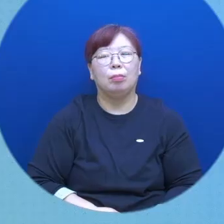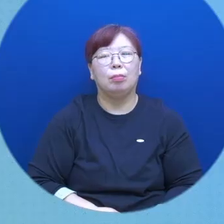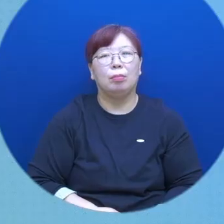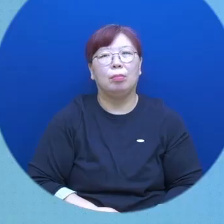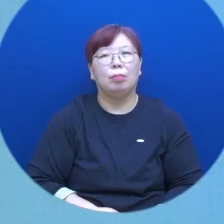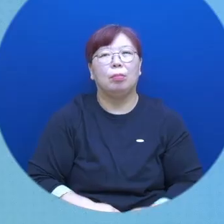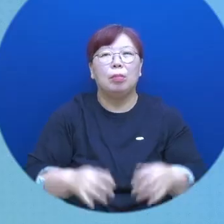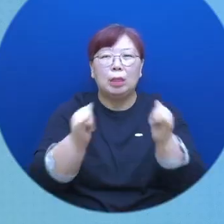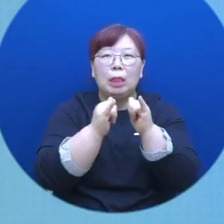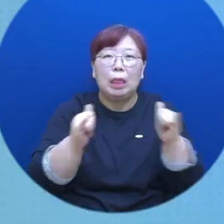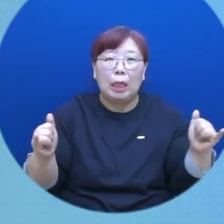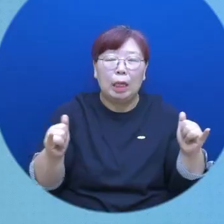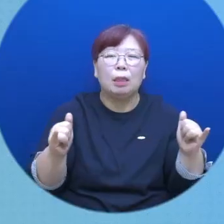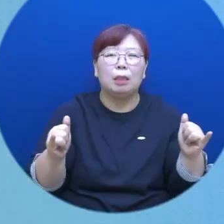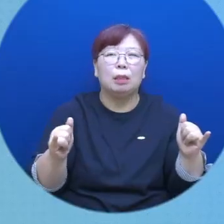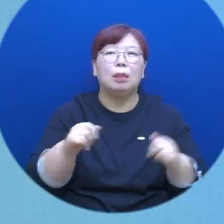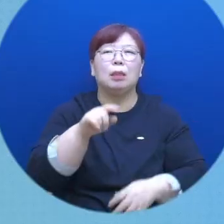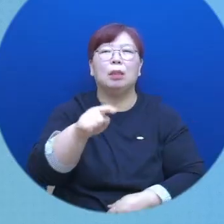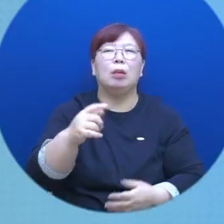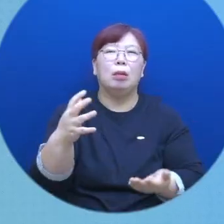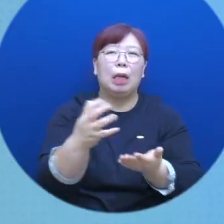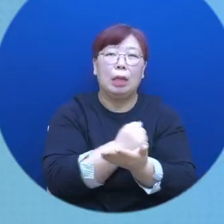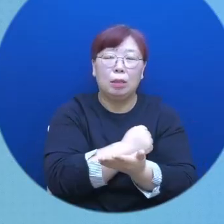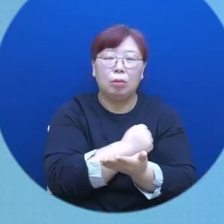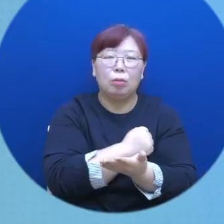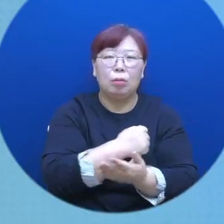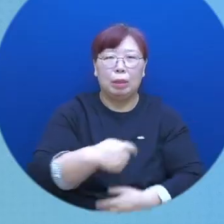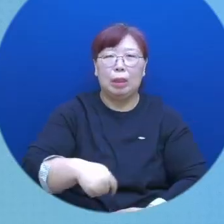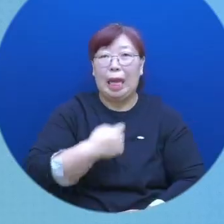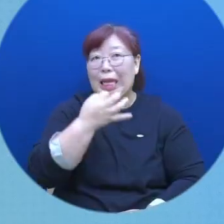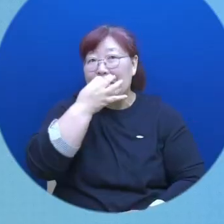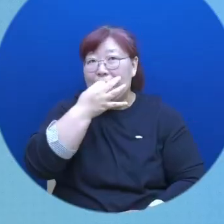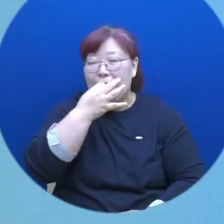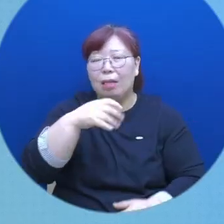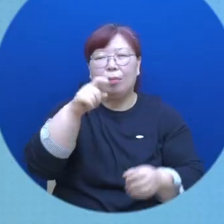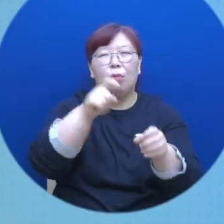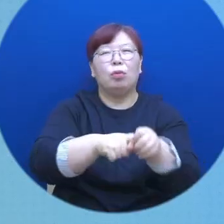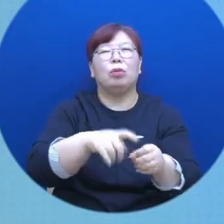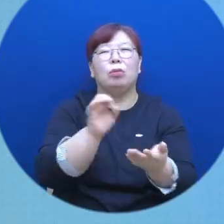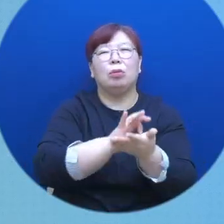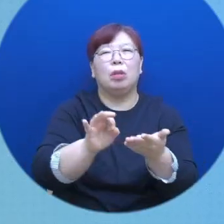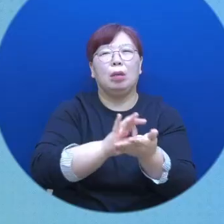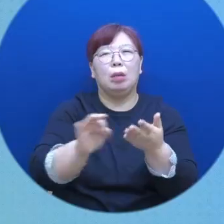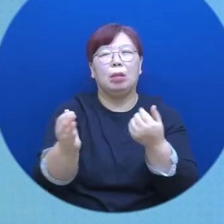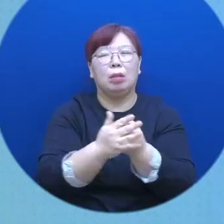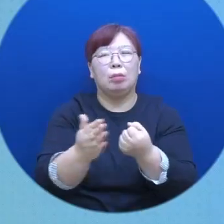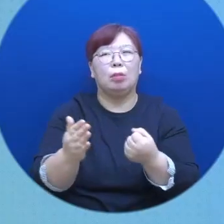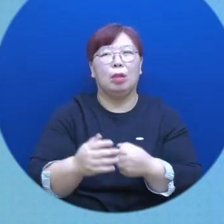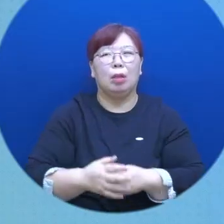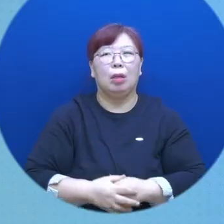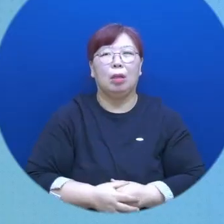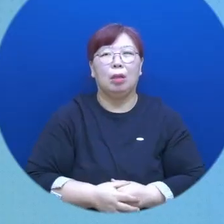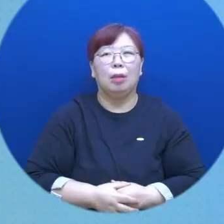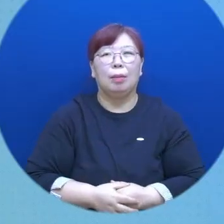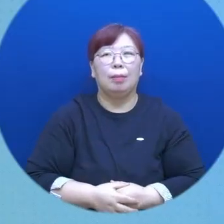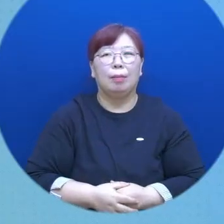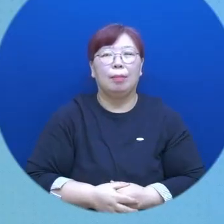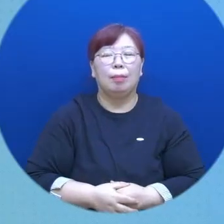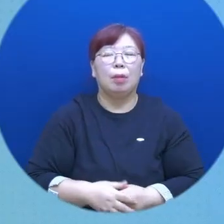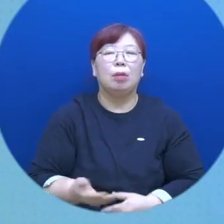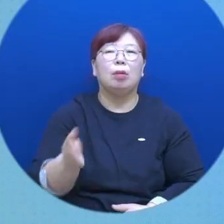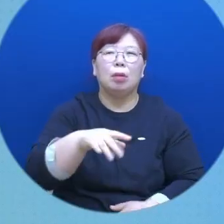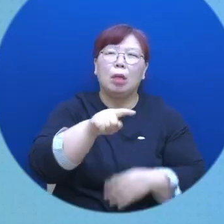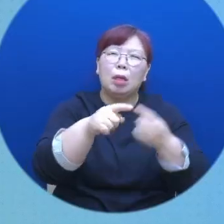인간은 그걸 가지고 자기 이익의 목적으로 그걸 사용하기 때문에 그래요. 그런데 이 같은